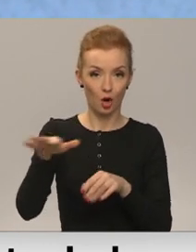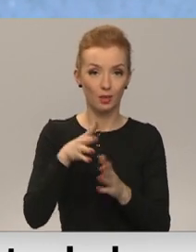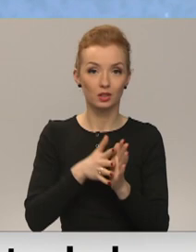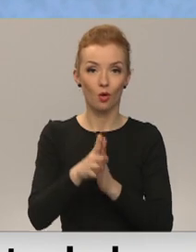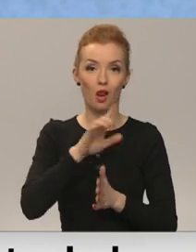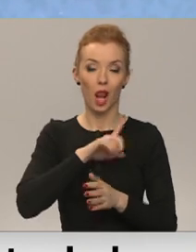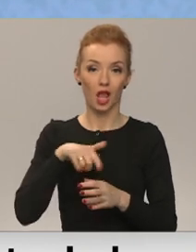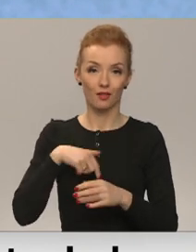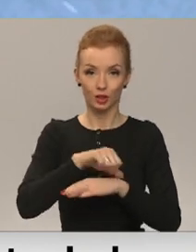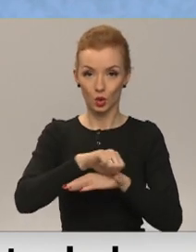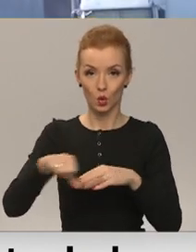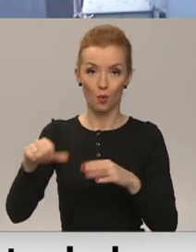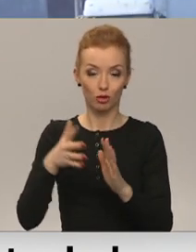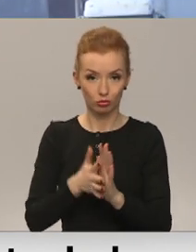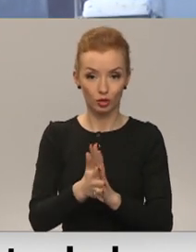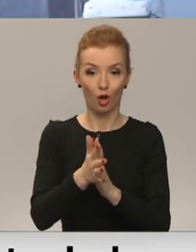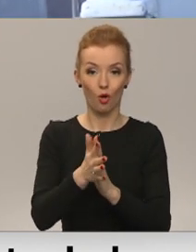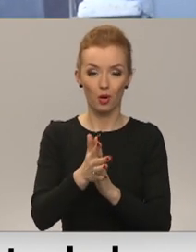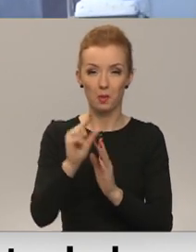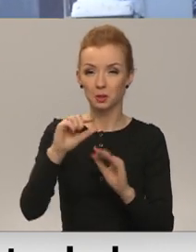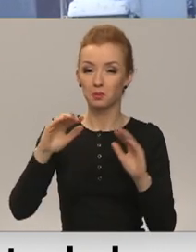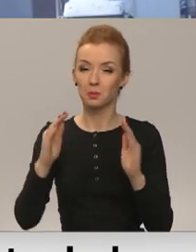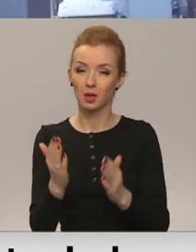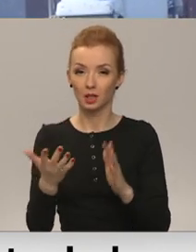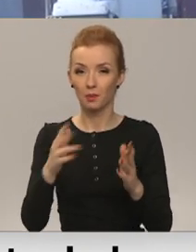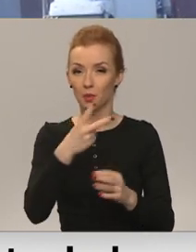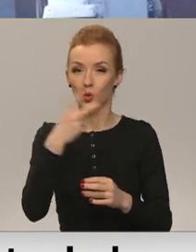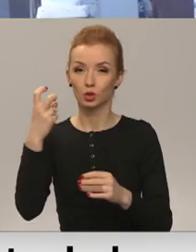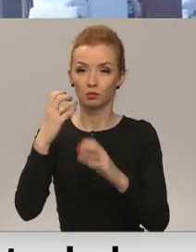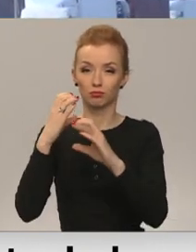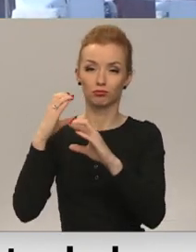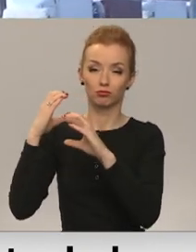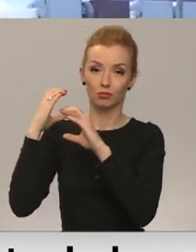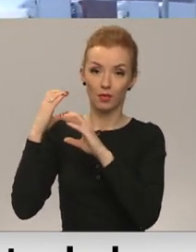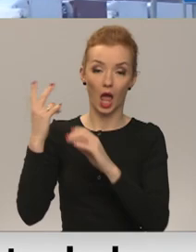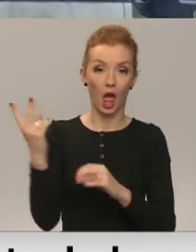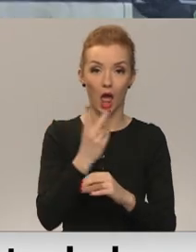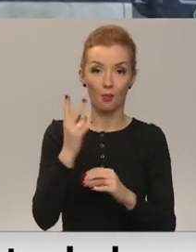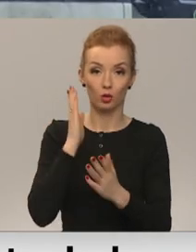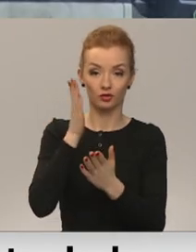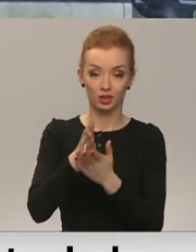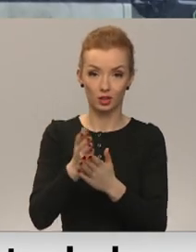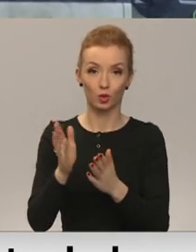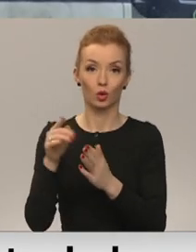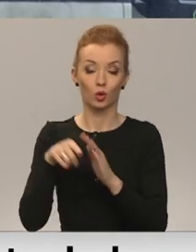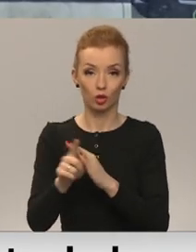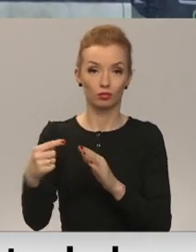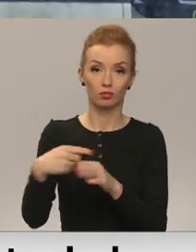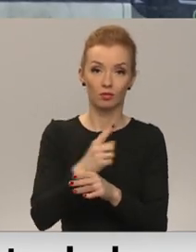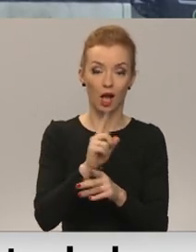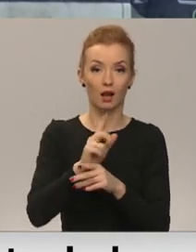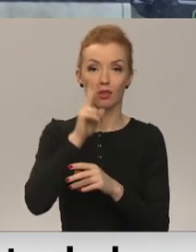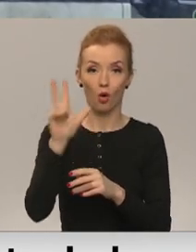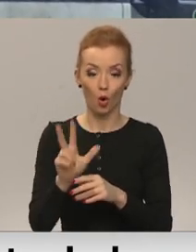Latvijas robežu čersošanas vietām. Nedaudz mazāk, aptuveni 200 kravas transporta līdzekļu abos virzienos rindā gaida arī Silenē, Daugavpilī